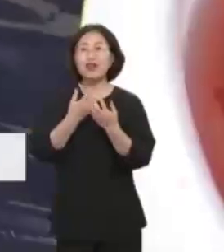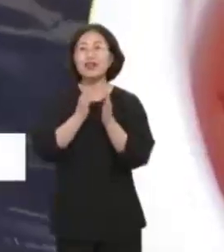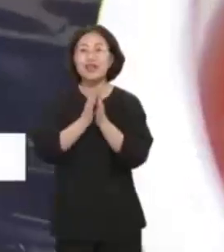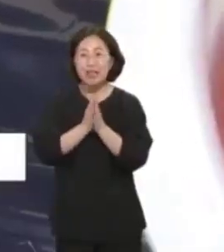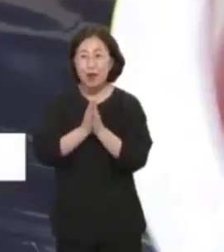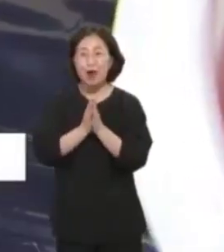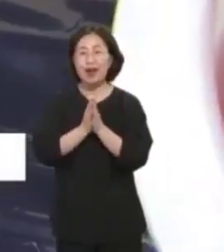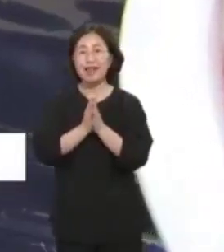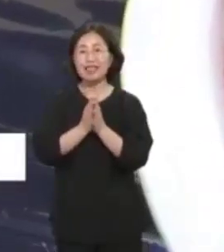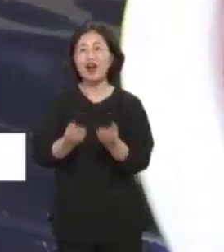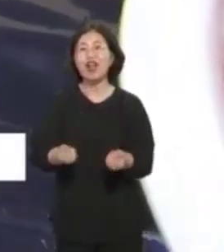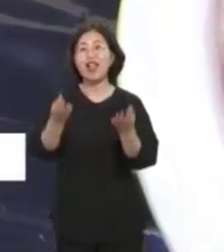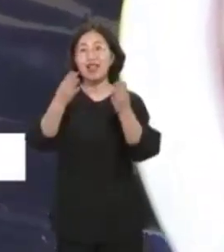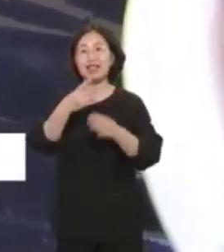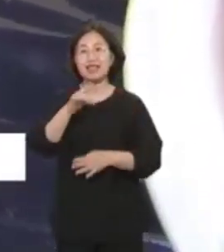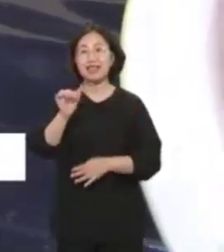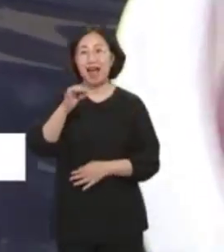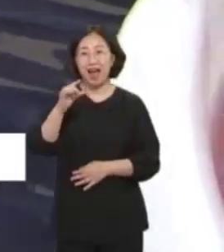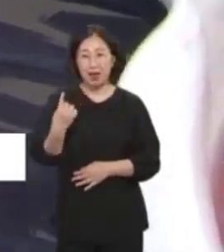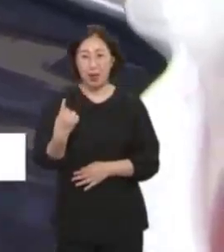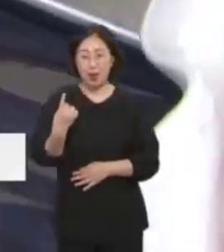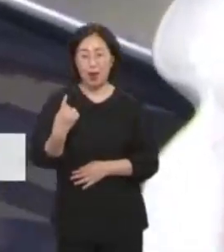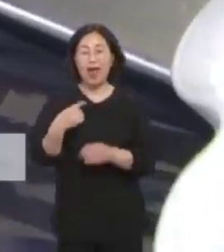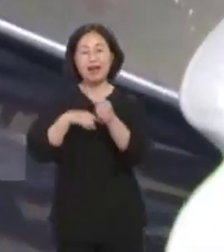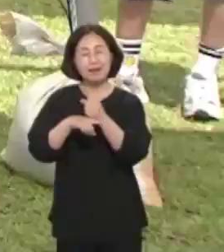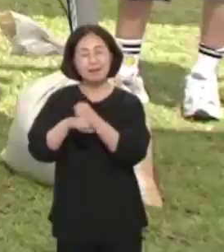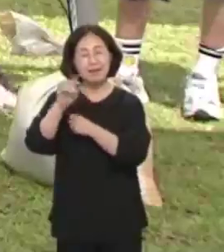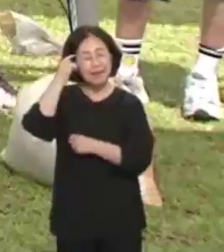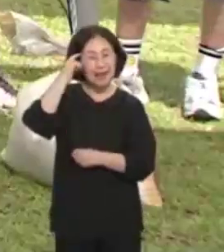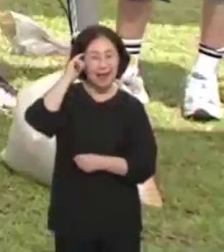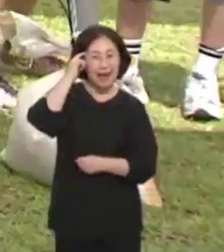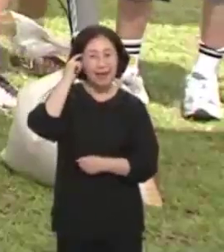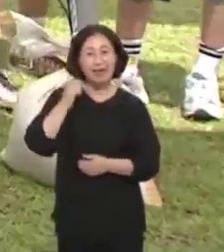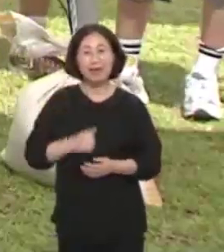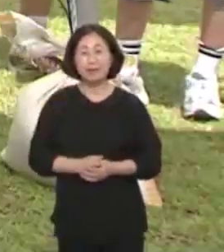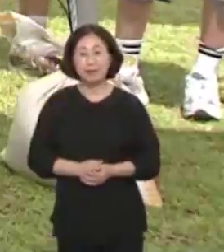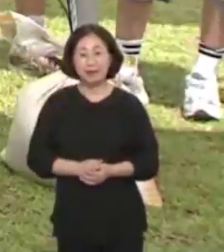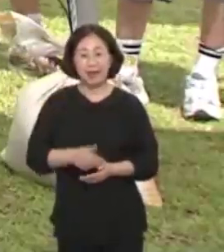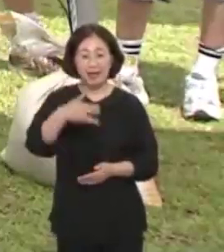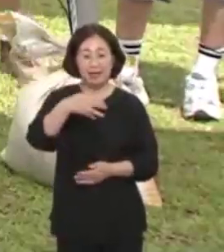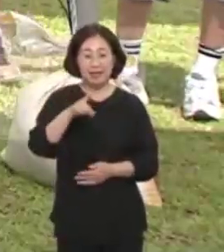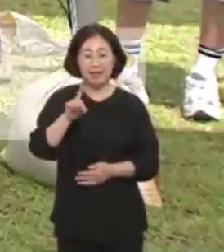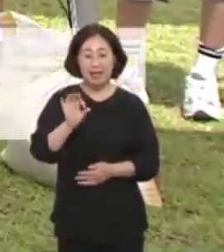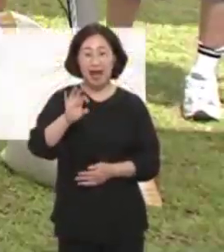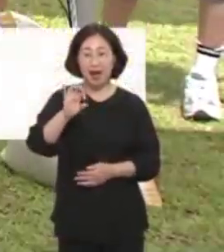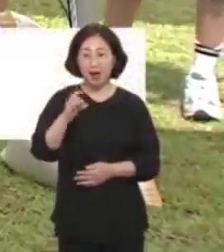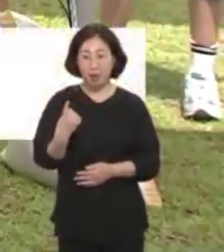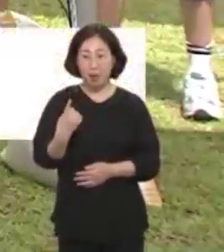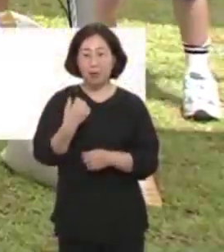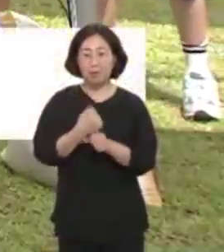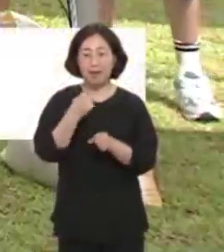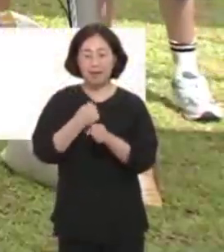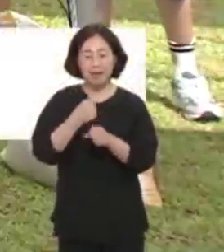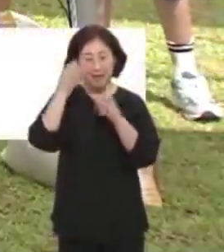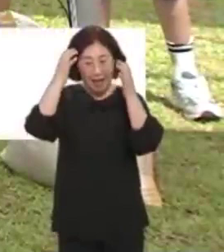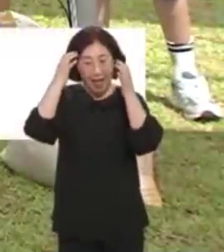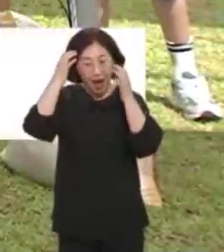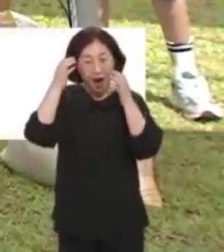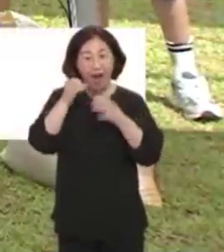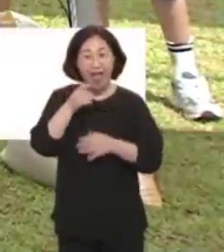체험을 하면서 잊혀가는 단오 명절의 의미를 되새겨봅니다. 청포로 만든 헤어 에센스도